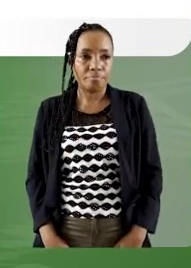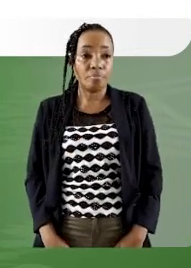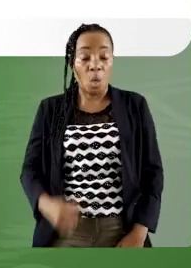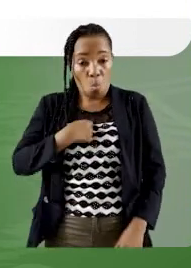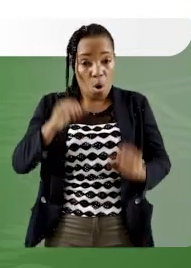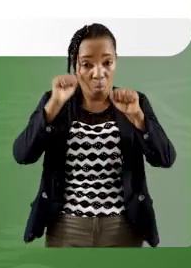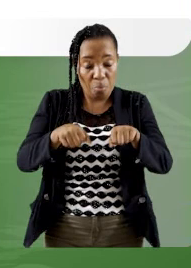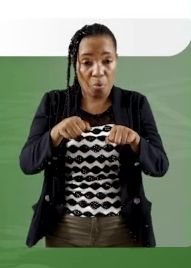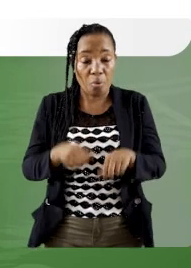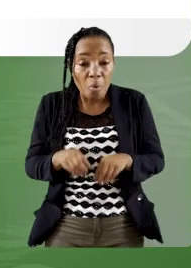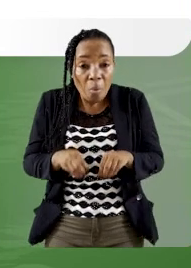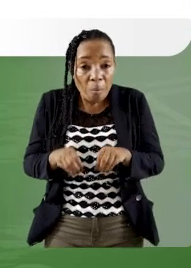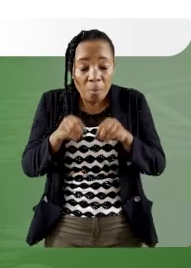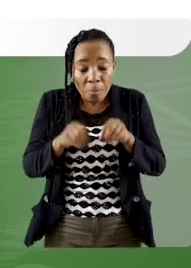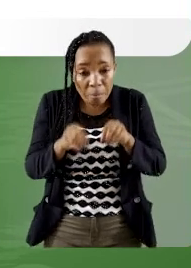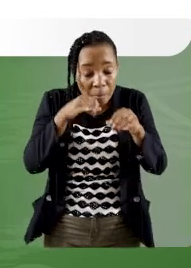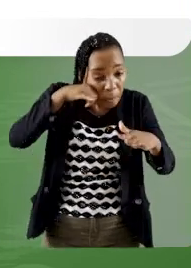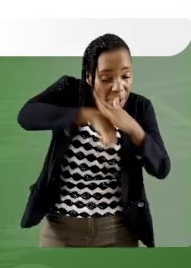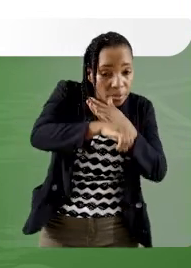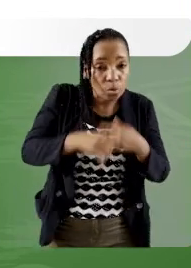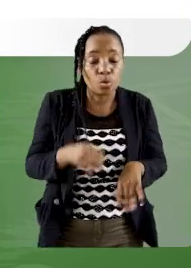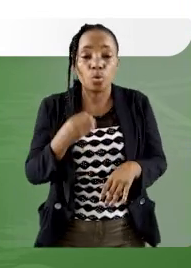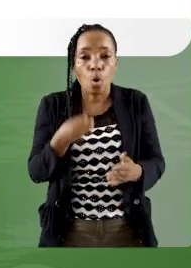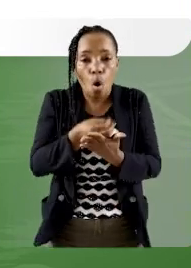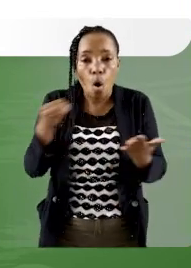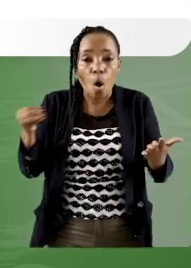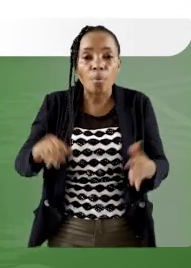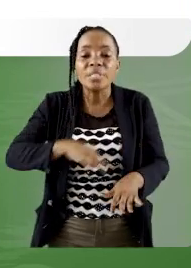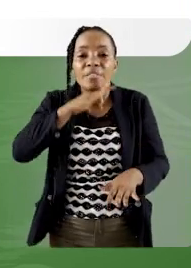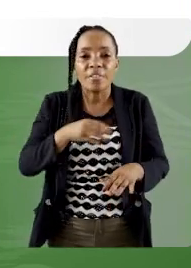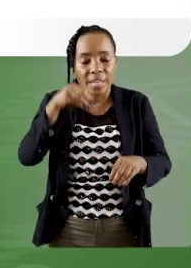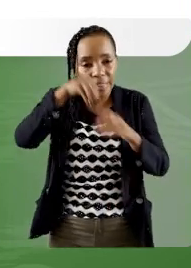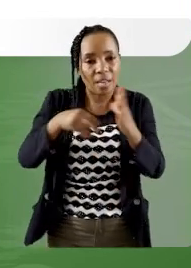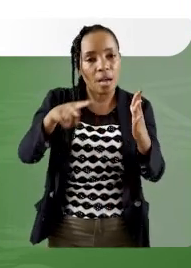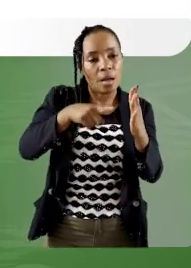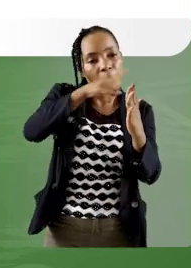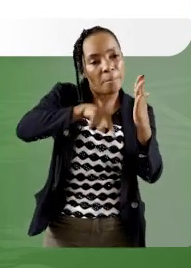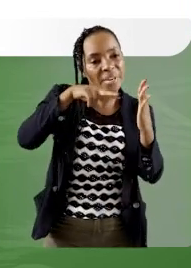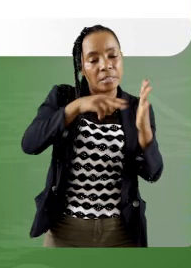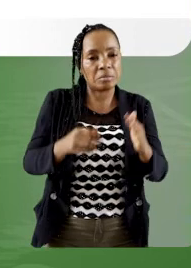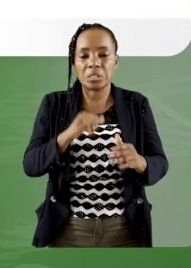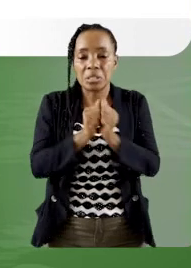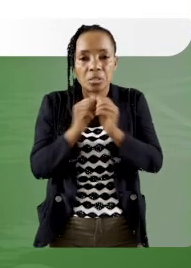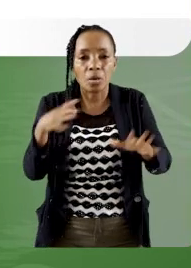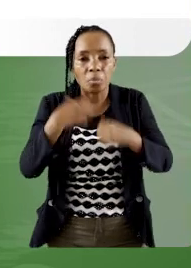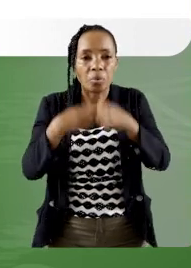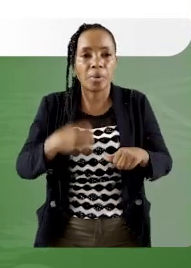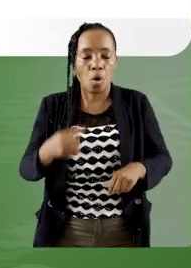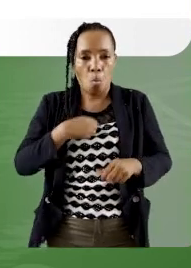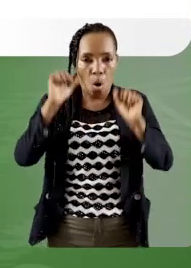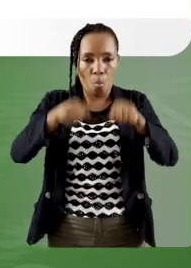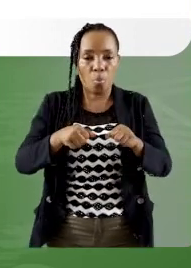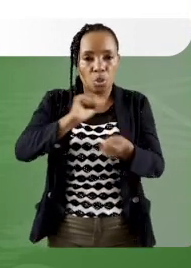Je peux introduire des métaux dans une prise sans danger. Je peux remplacer une